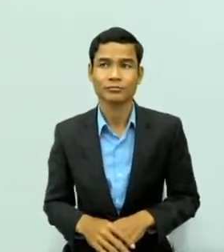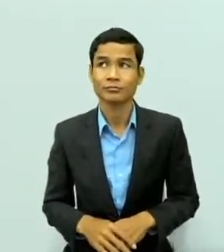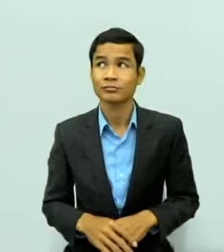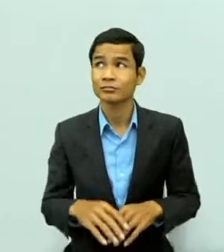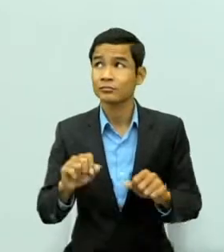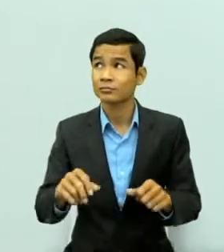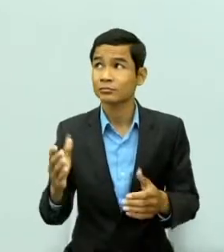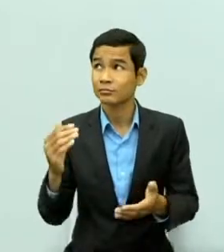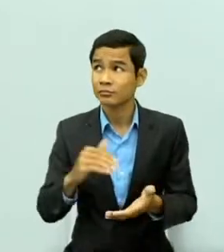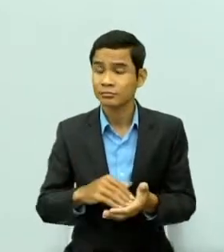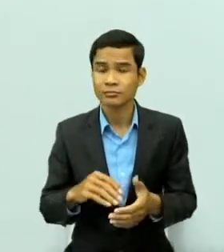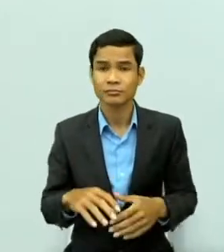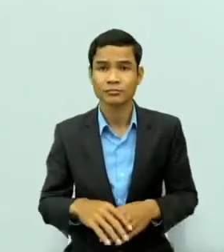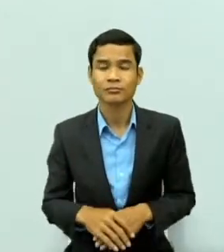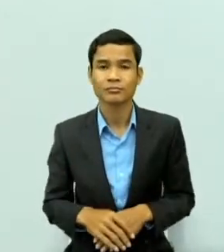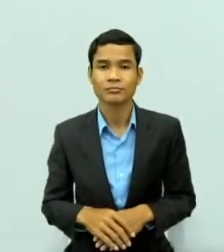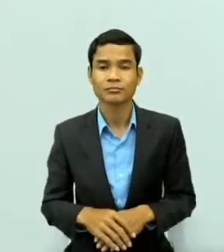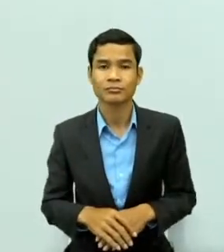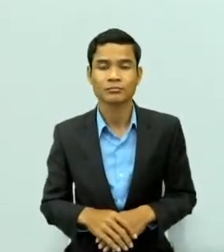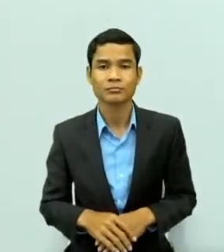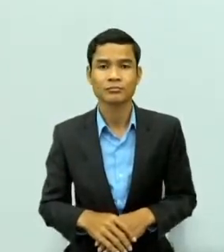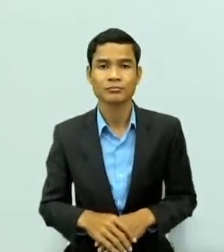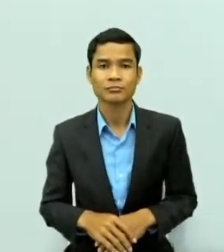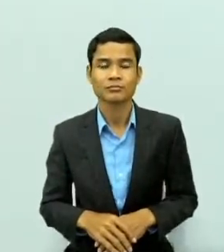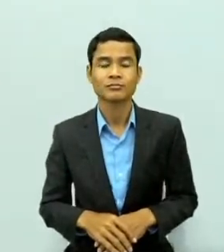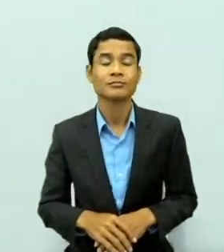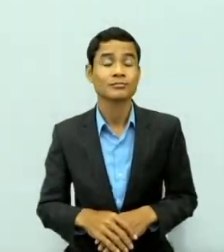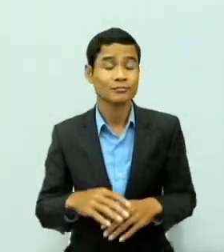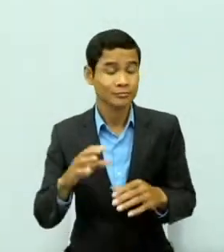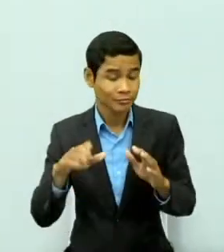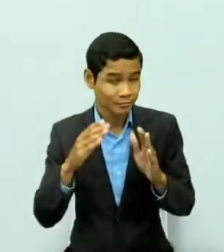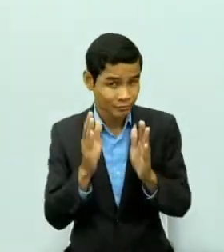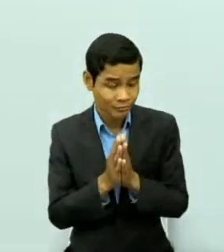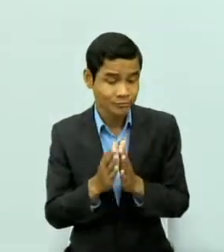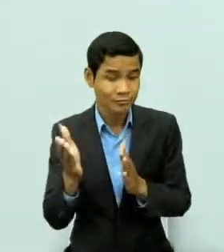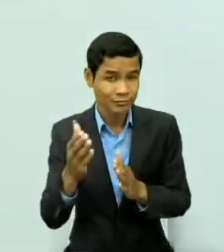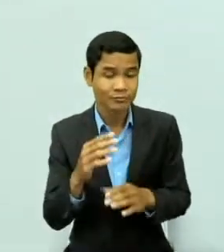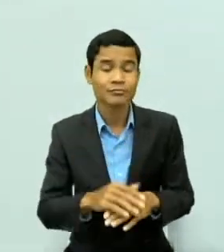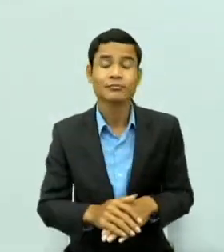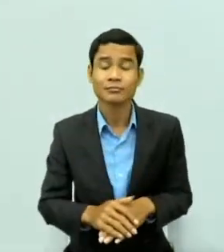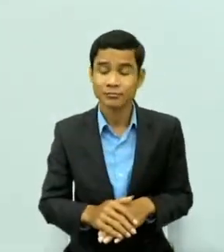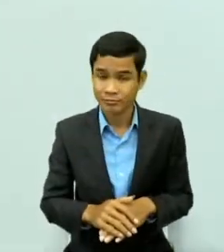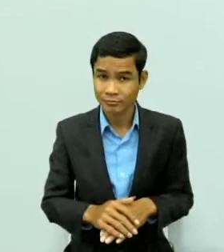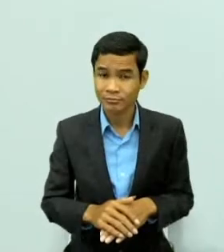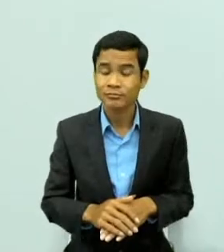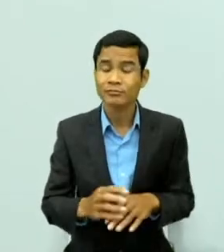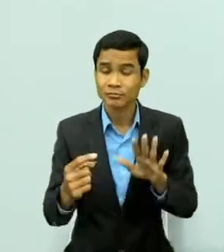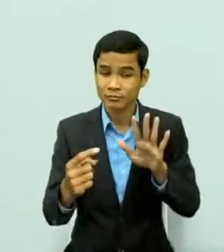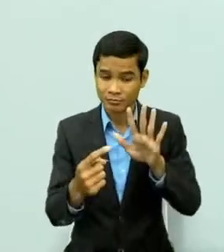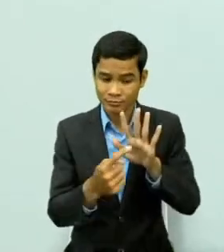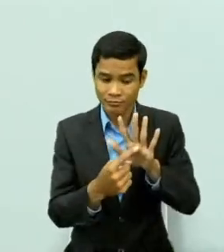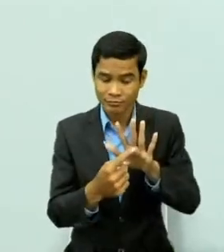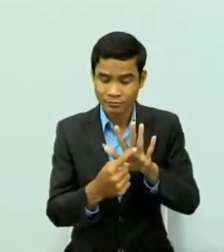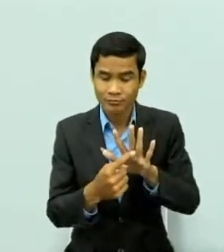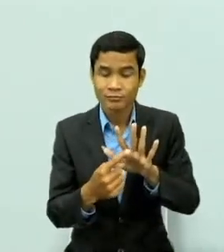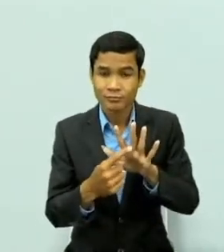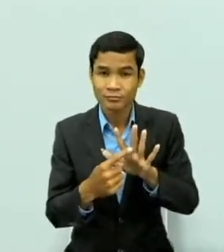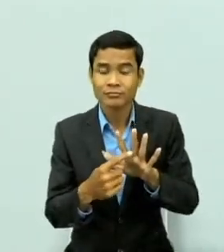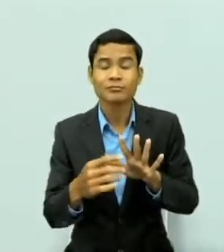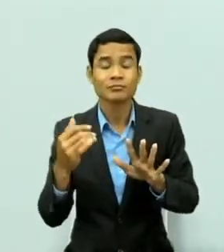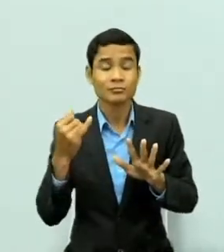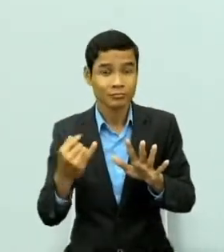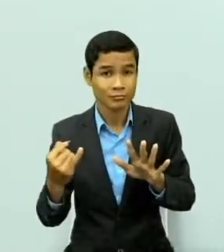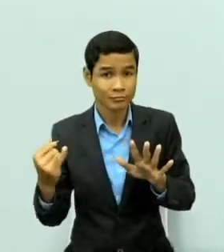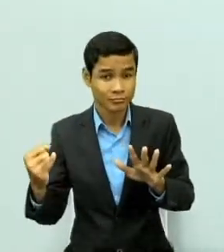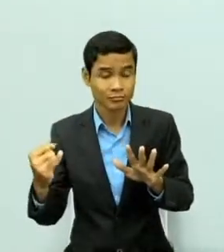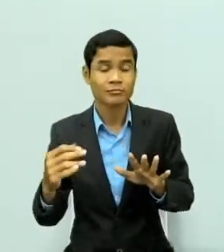ចាម្ដងទៀតចាអរគុណកូននេះគឺចាគឺស្រអូដូចជាពាកកោម៉ា